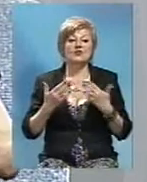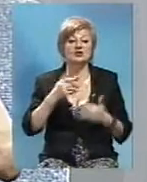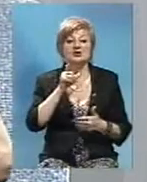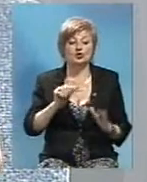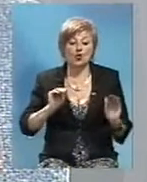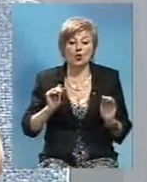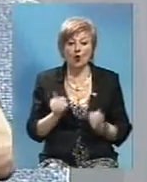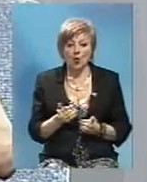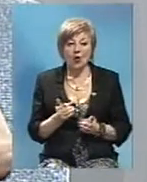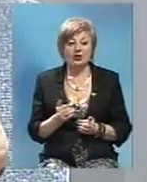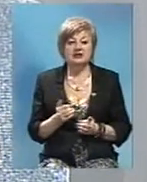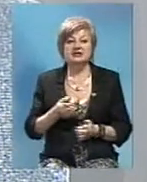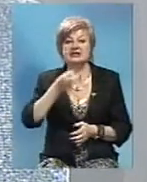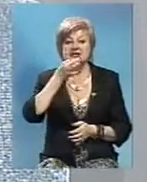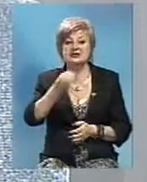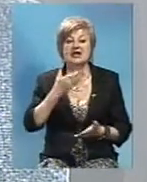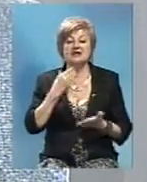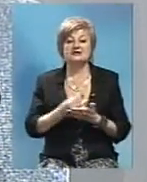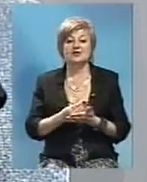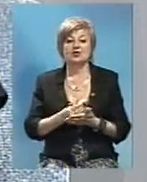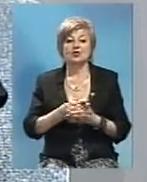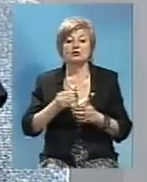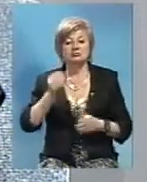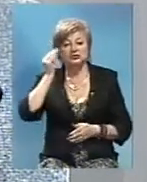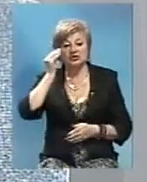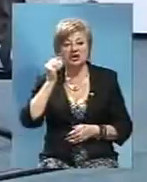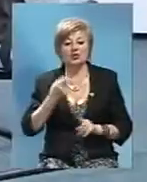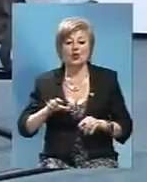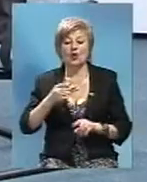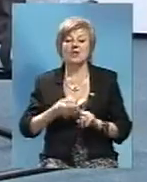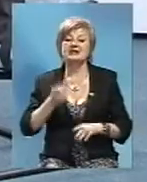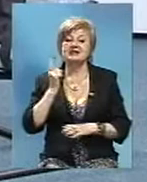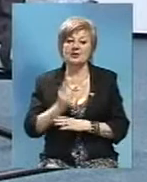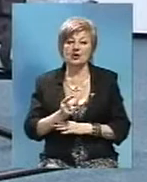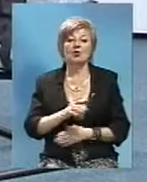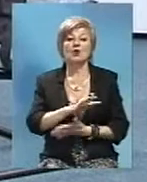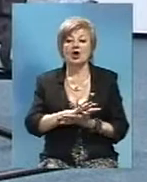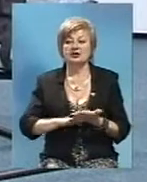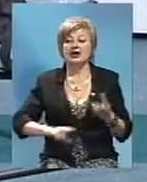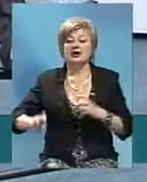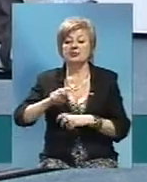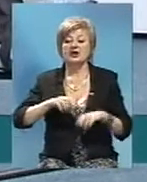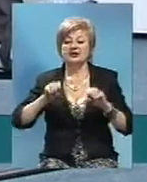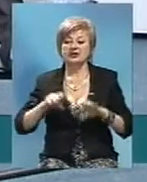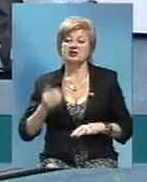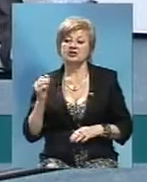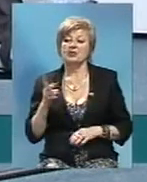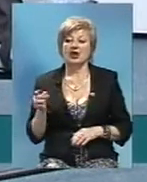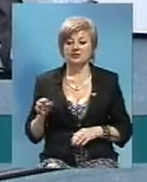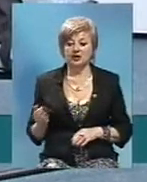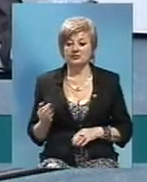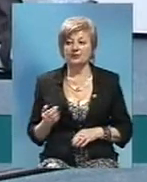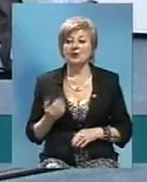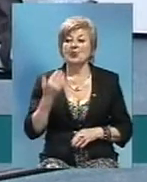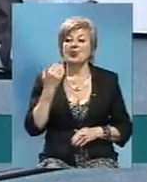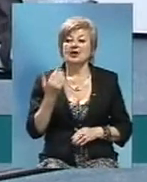коротко озвучивши свою позицію щодо цієї заборони, а далі вже будемо шукати рішення. Отже, Катерино, що скажете з